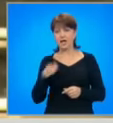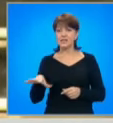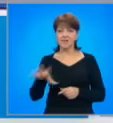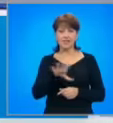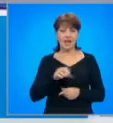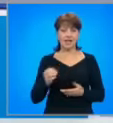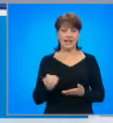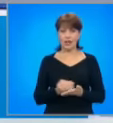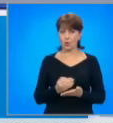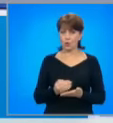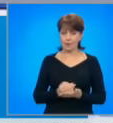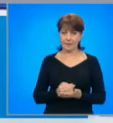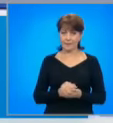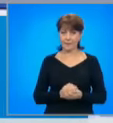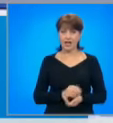икономика.